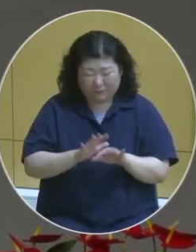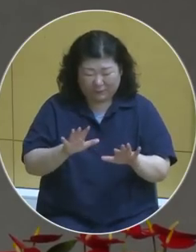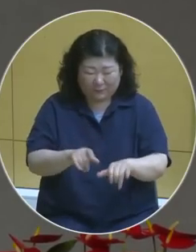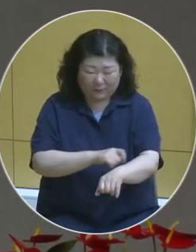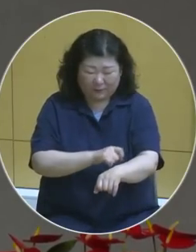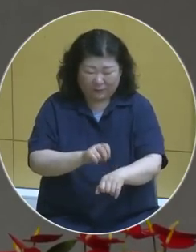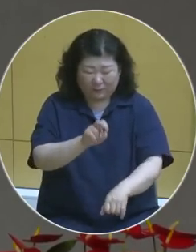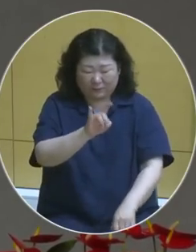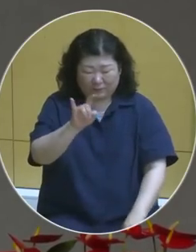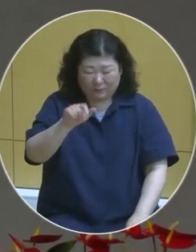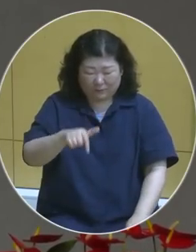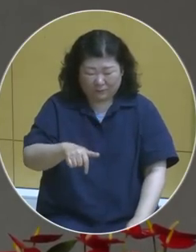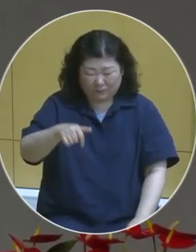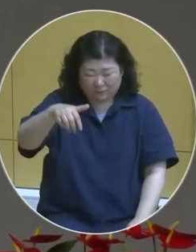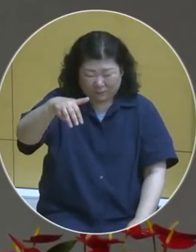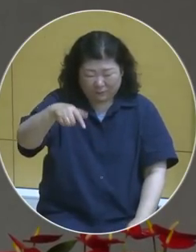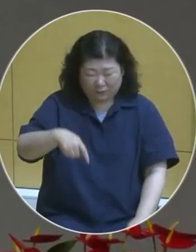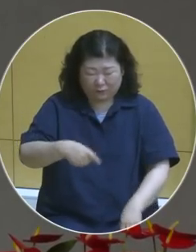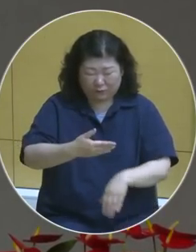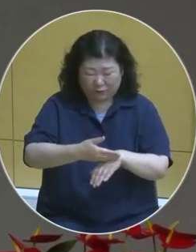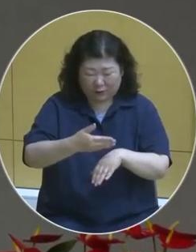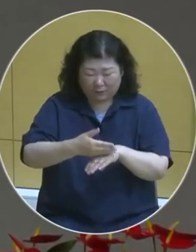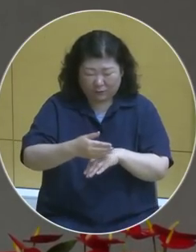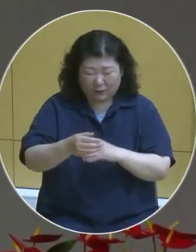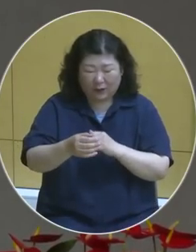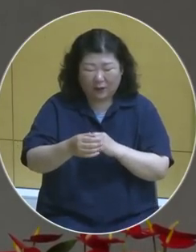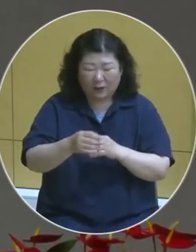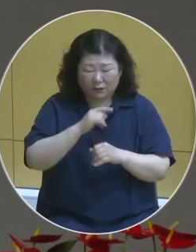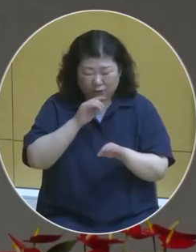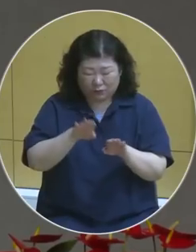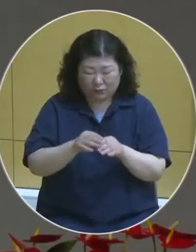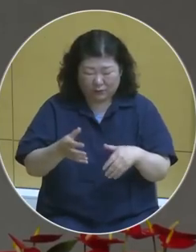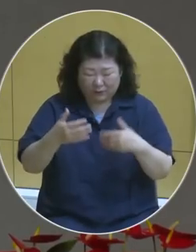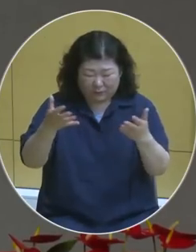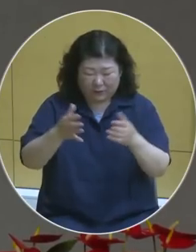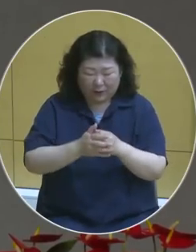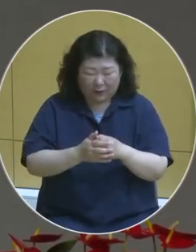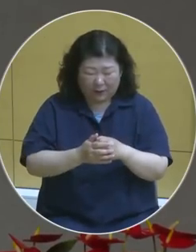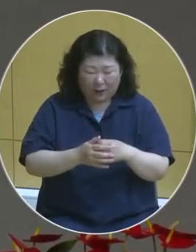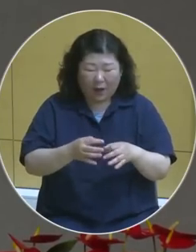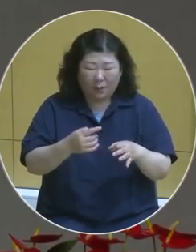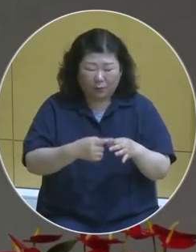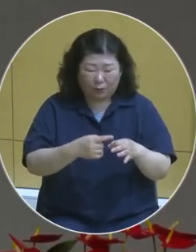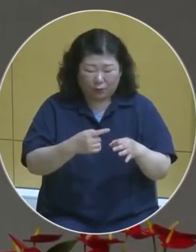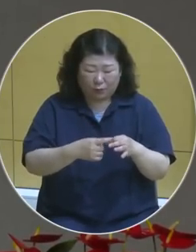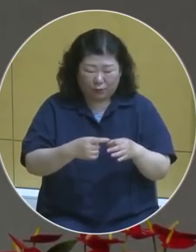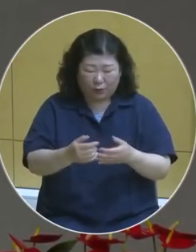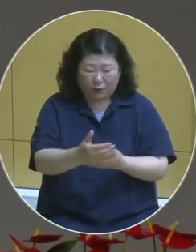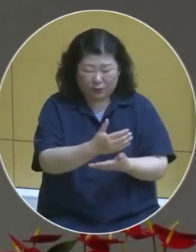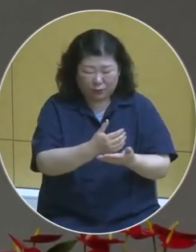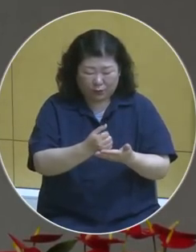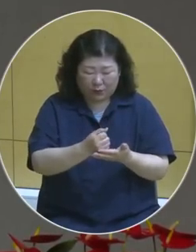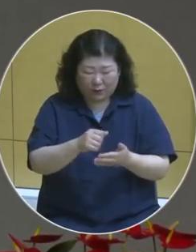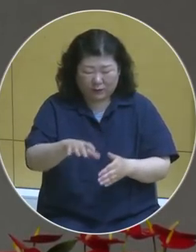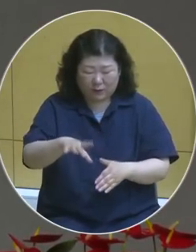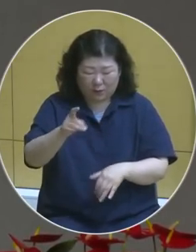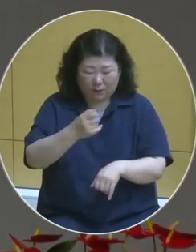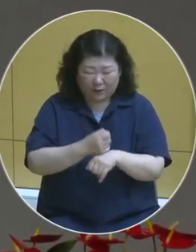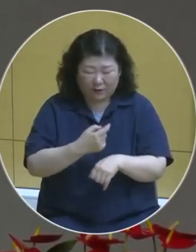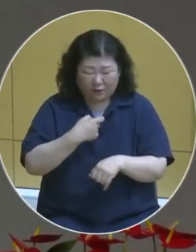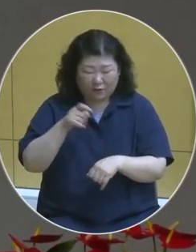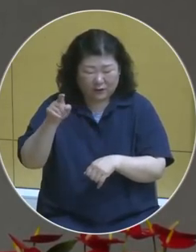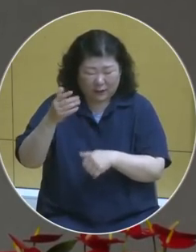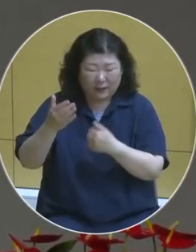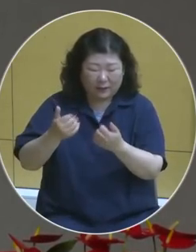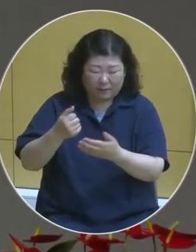특별히 맥주감사 주일로 드리게 됩니다. 보리 수확을 처음 한 것 하나님의 은혜로 알고 기쁨으로